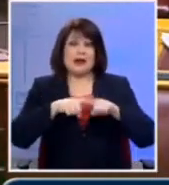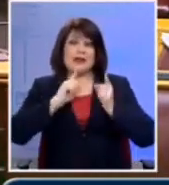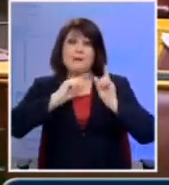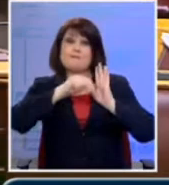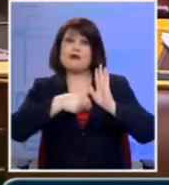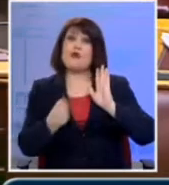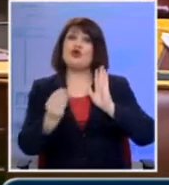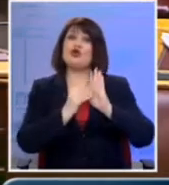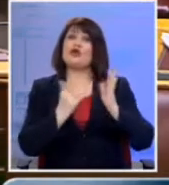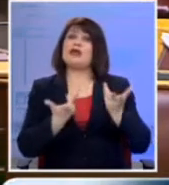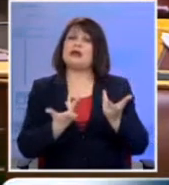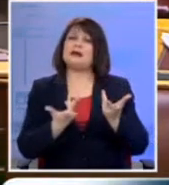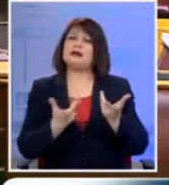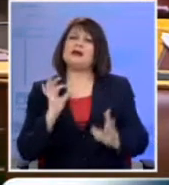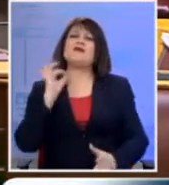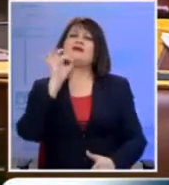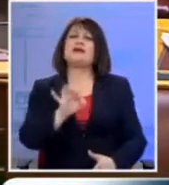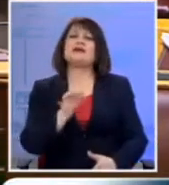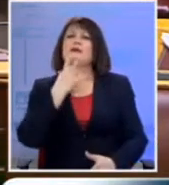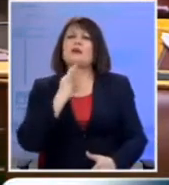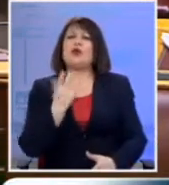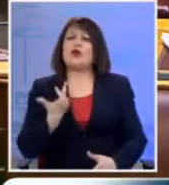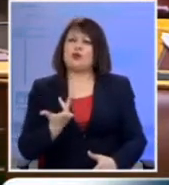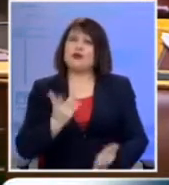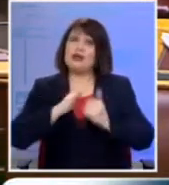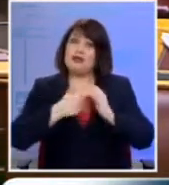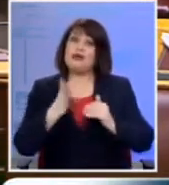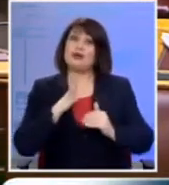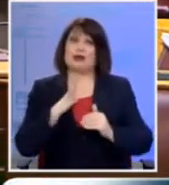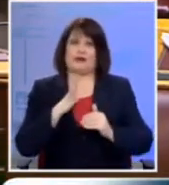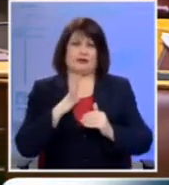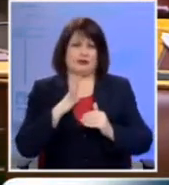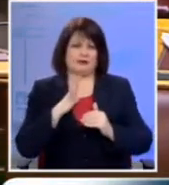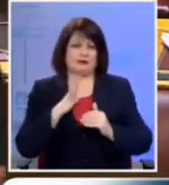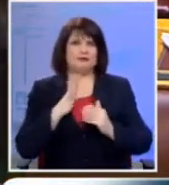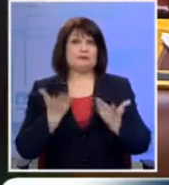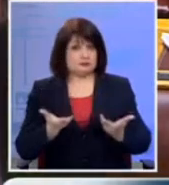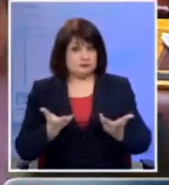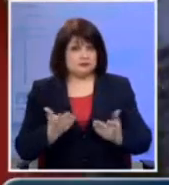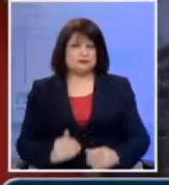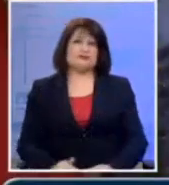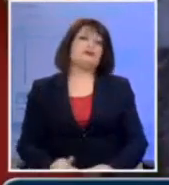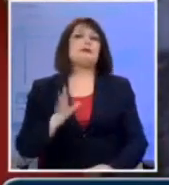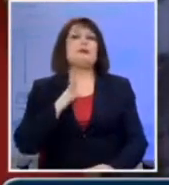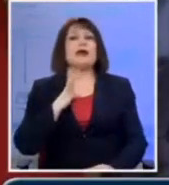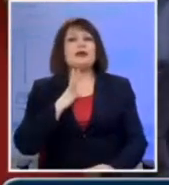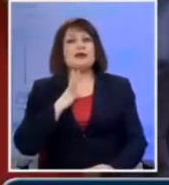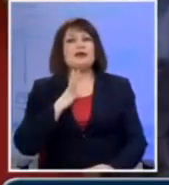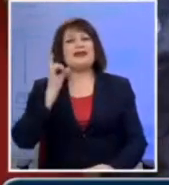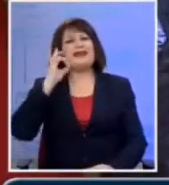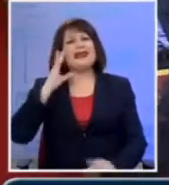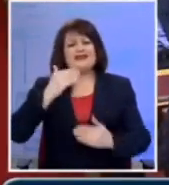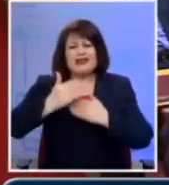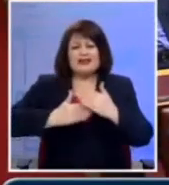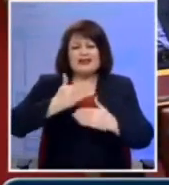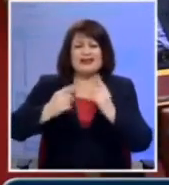μνημόνιο και τις συνθήκες που φτάσαμε εκεί και μετά από εκεί μέχρι εδώ. Η κοινή γνώμη δεν καταλαβαίνει διαδικαστικού